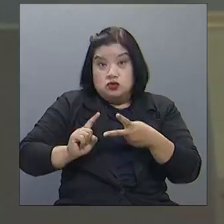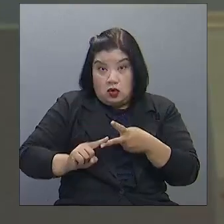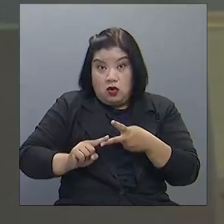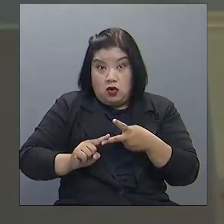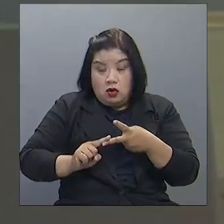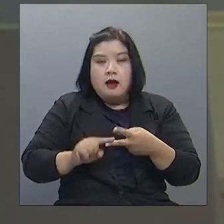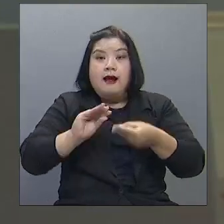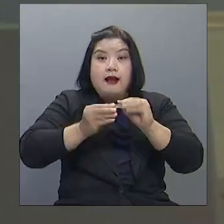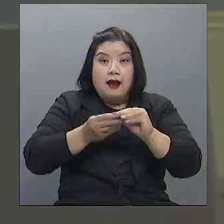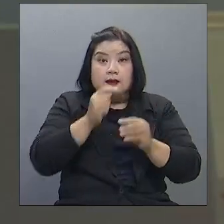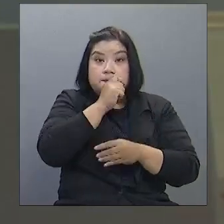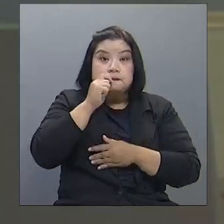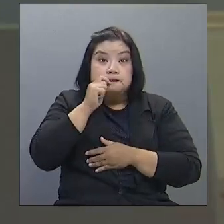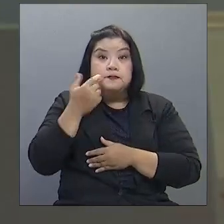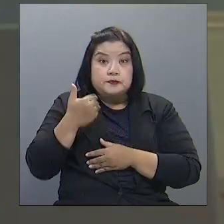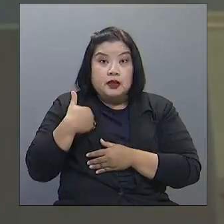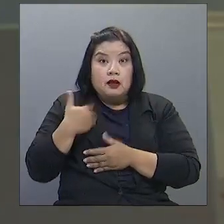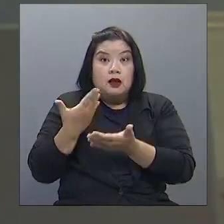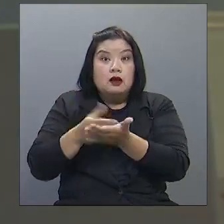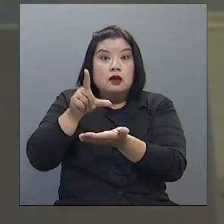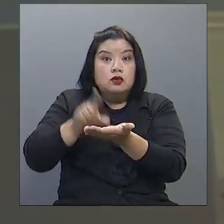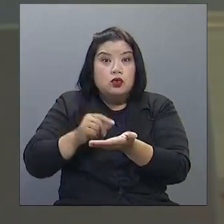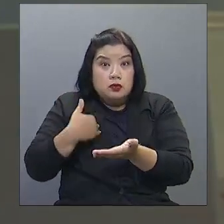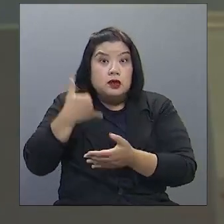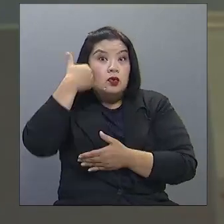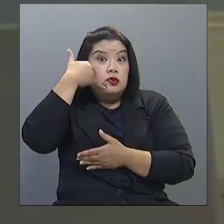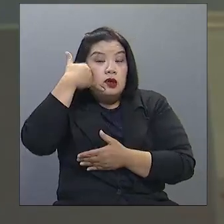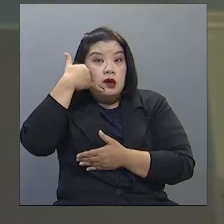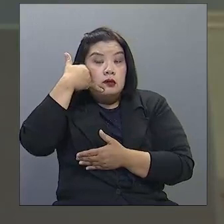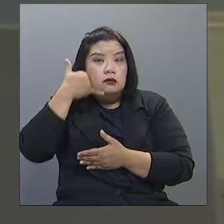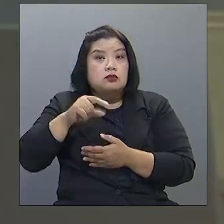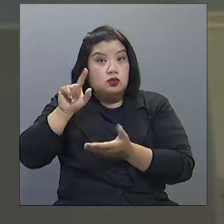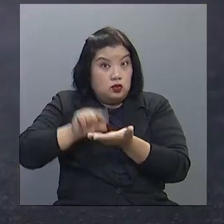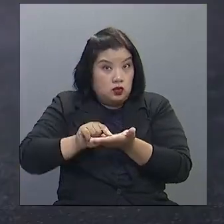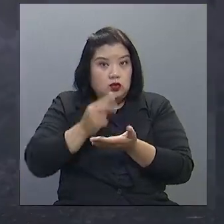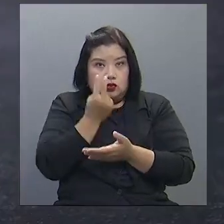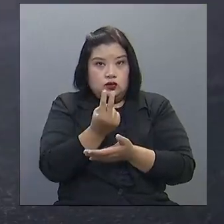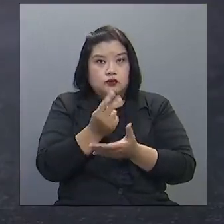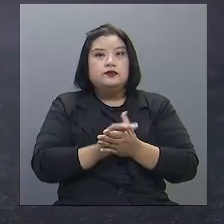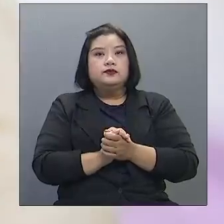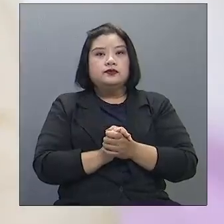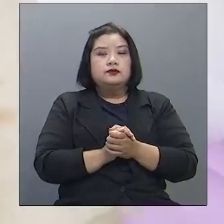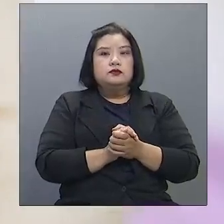ฎรหัสก็จะสามารถลดค่าใช้จ่าย ทรวสัทได้ทั้งหมดเลยตรวสสรเหนี้กัคะเฮ้!